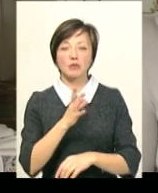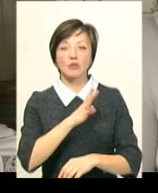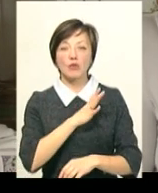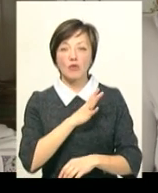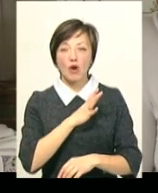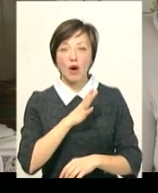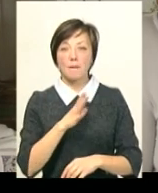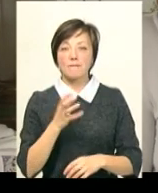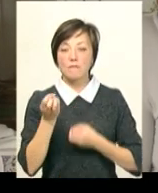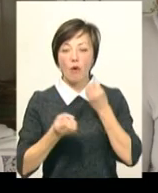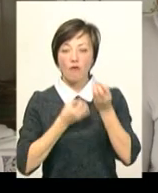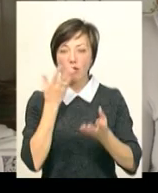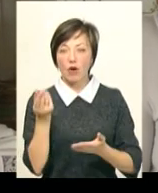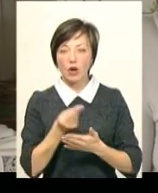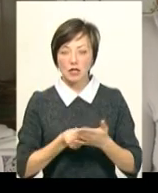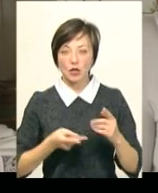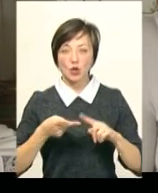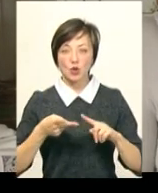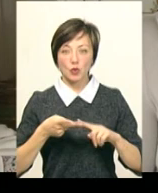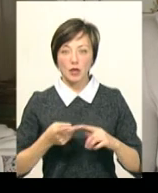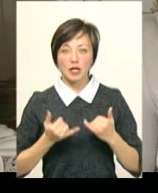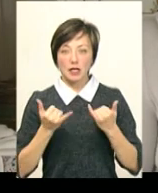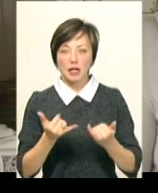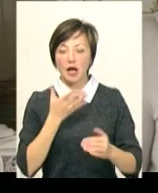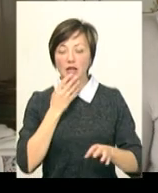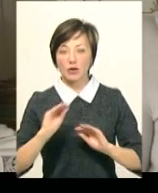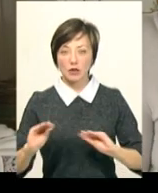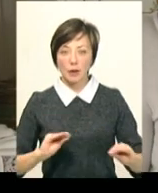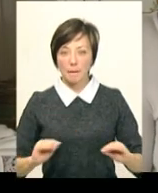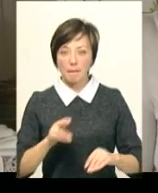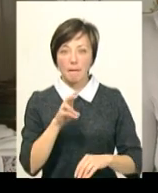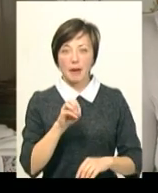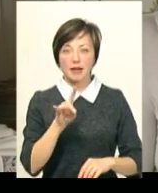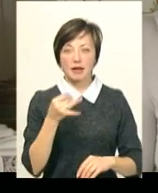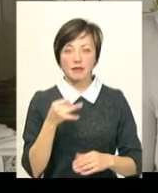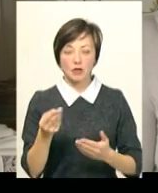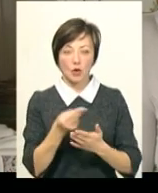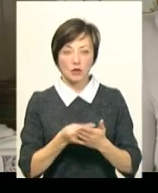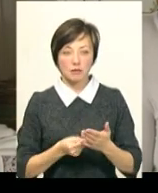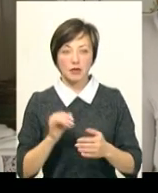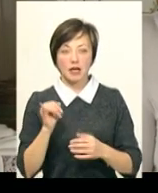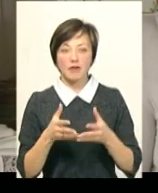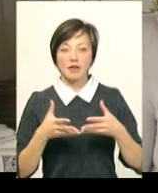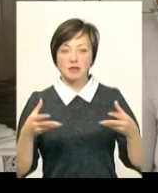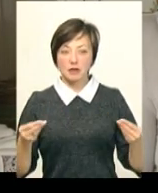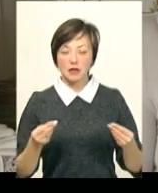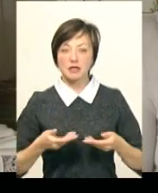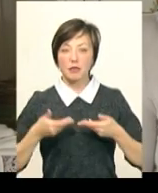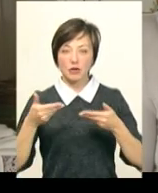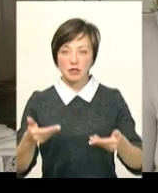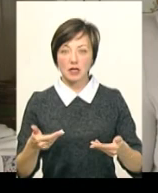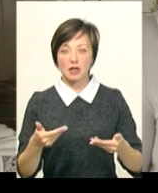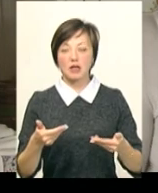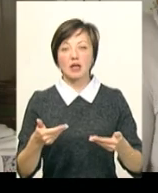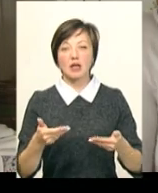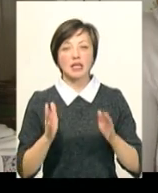майстер-клас у нас був по флористиці, другий у нас майстер-клас для декоративщиків по Петриківському розпису. І на весну нас вже запросили, щоб ми